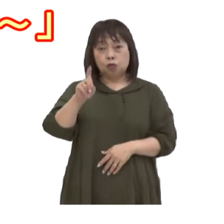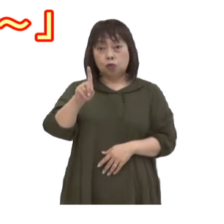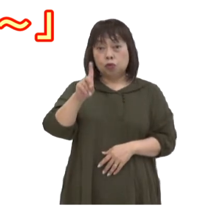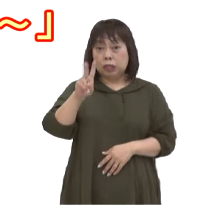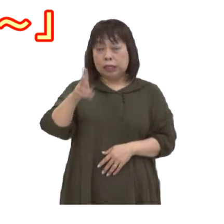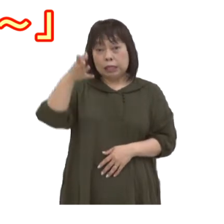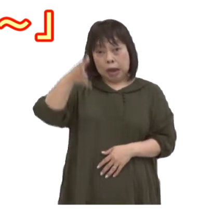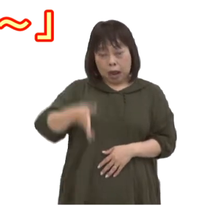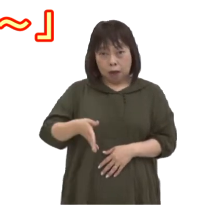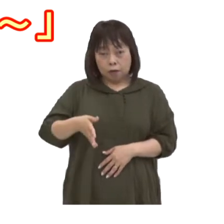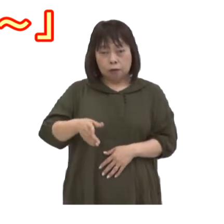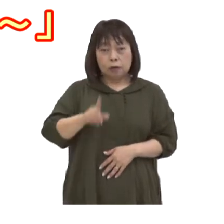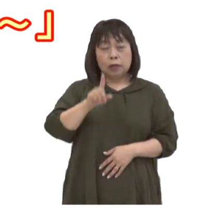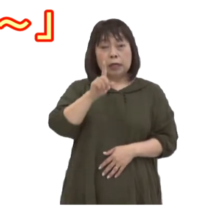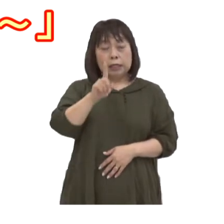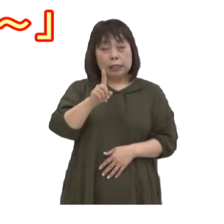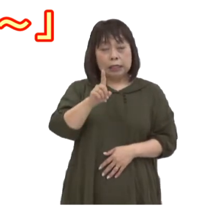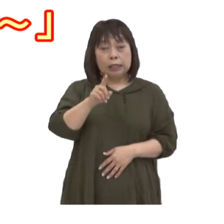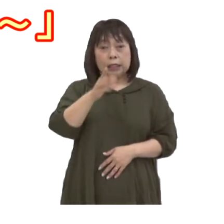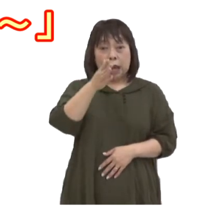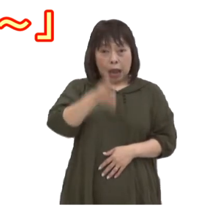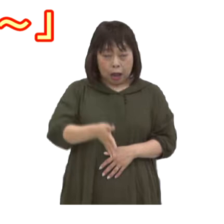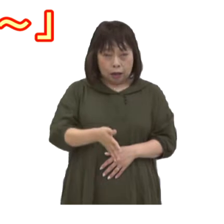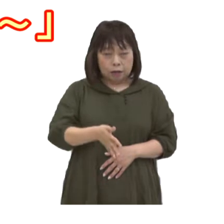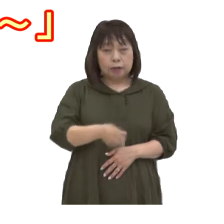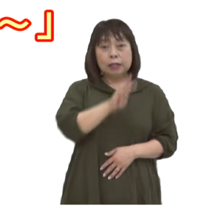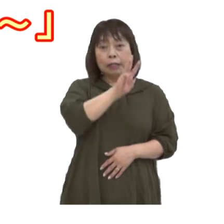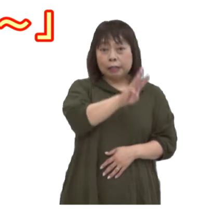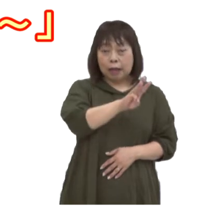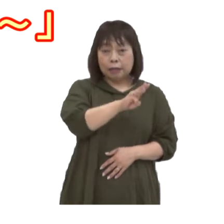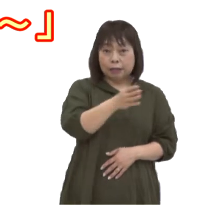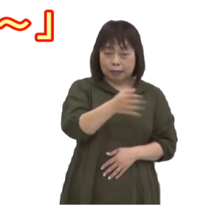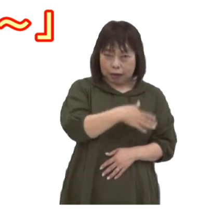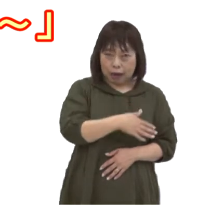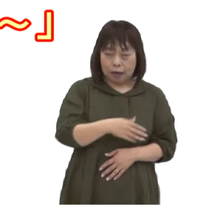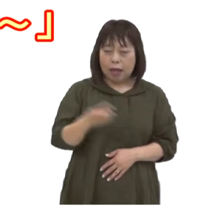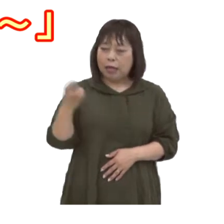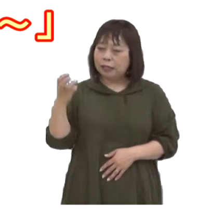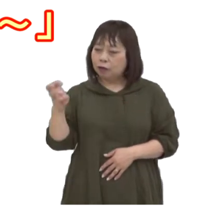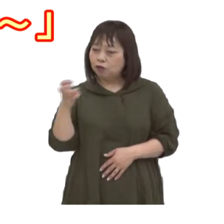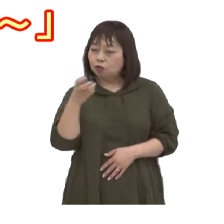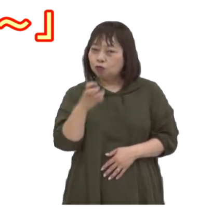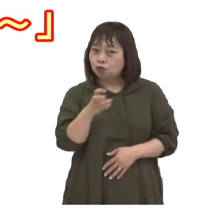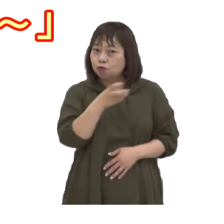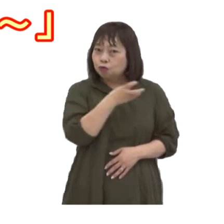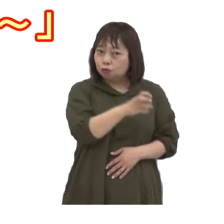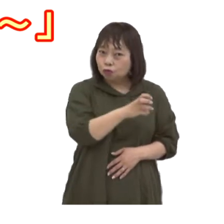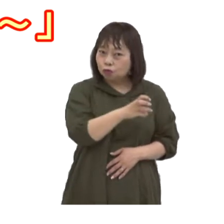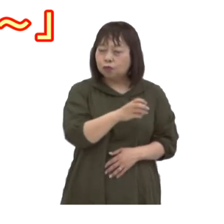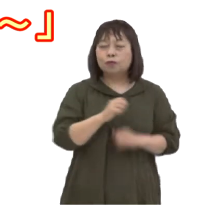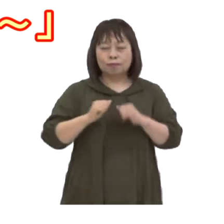13時30分、15時からそれぞれ30分となっております。